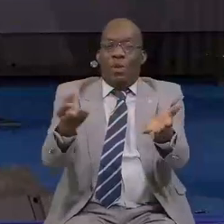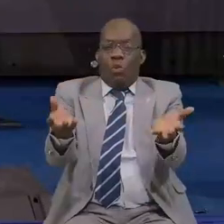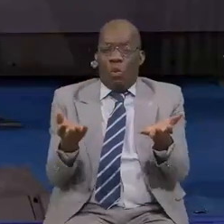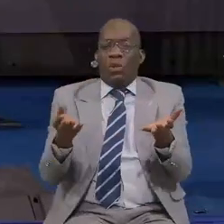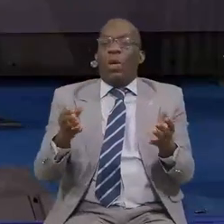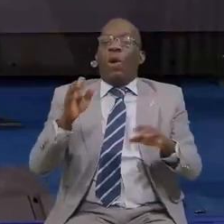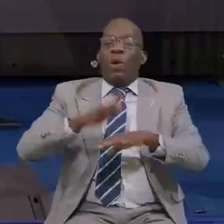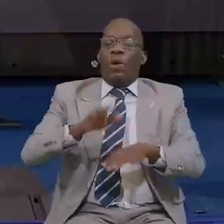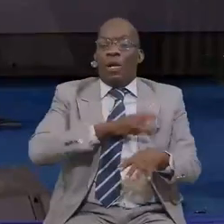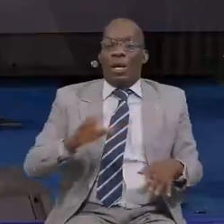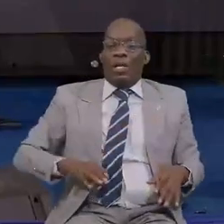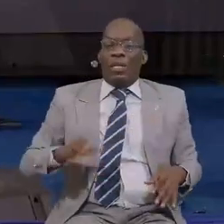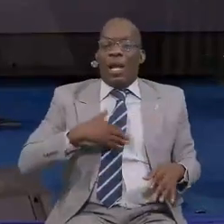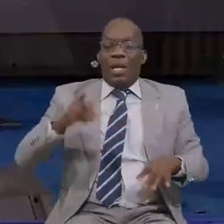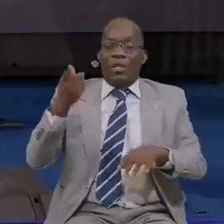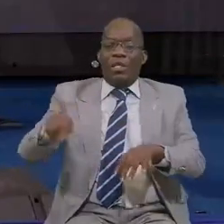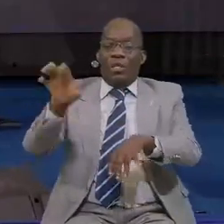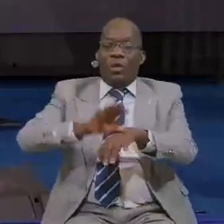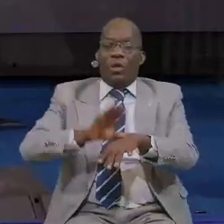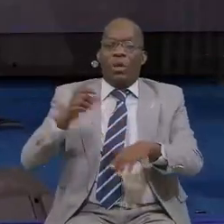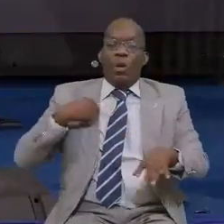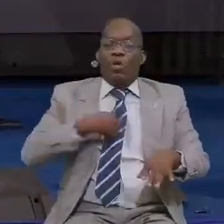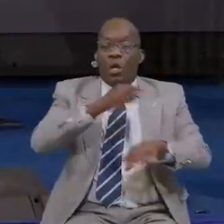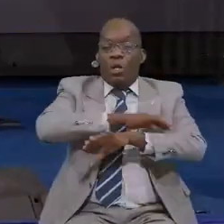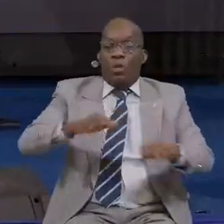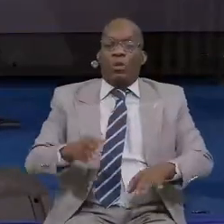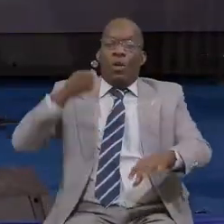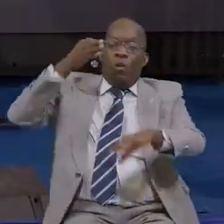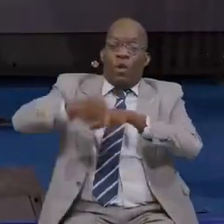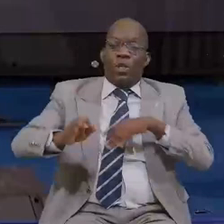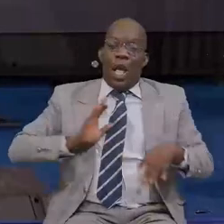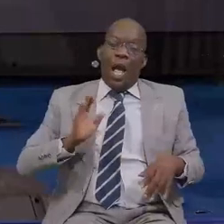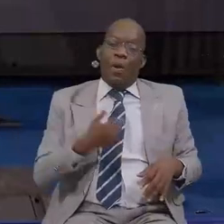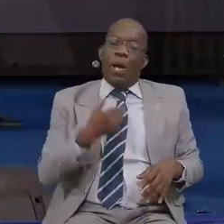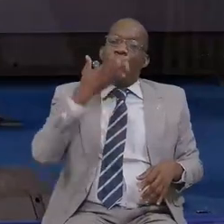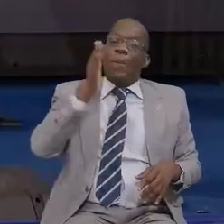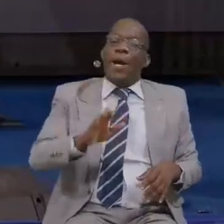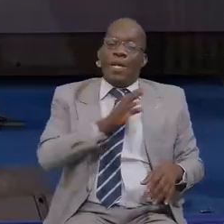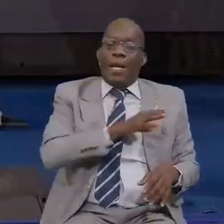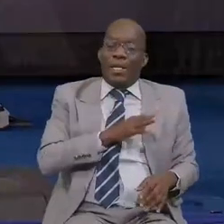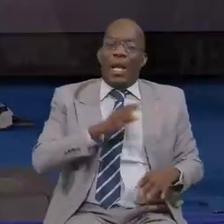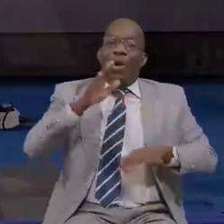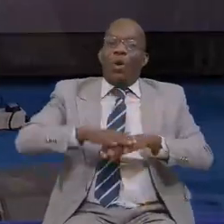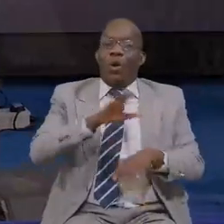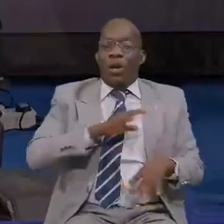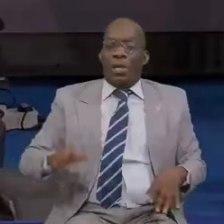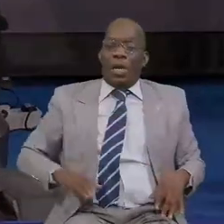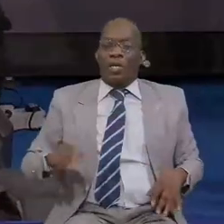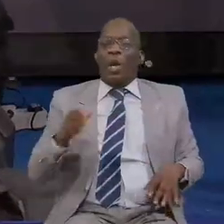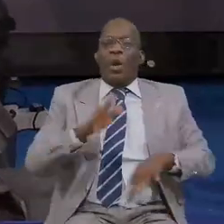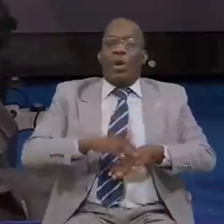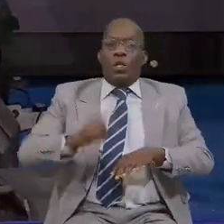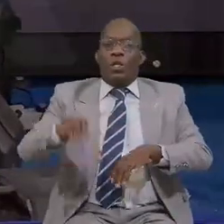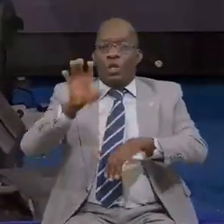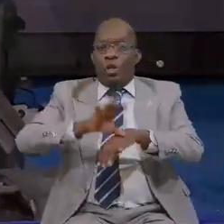l'église. Nous n'imposons pas nos mauvais caractères à Christ, sur l'église ou même à